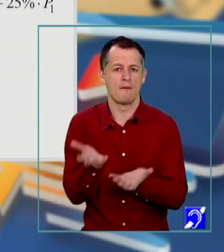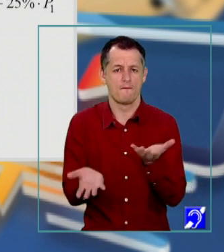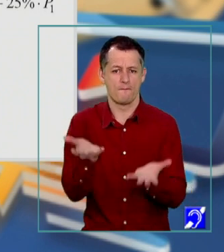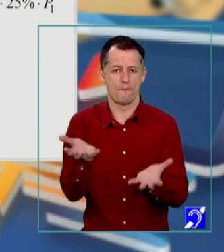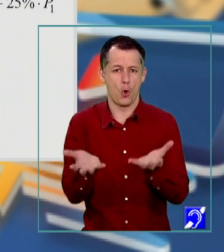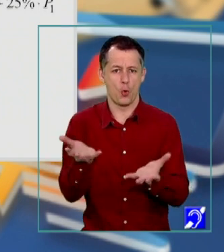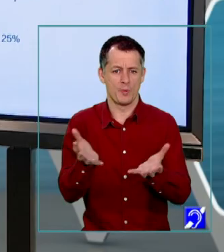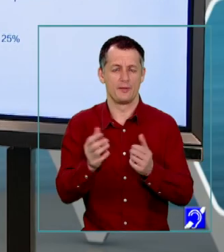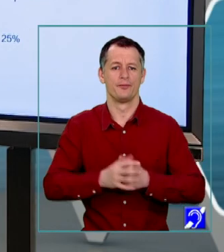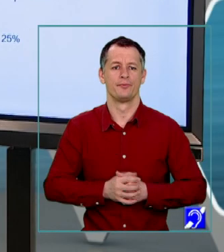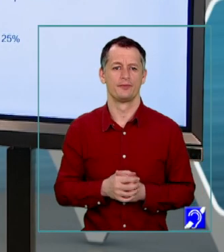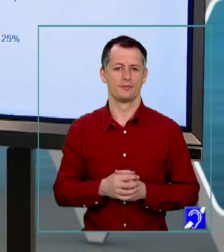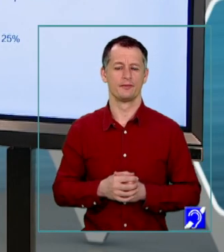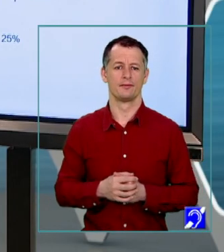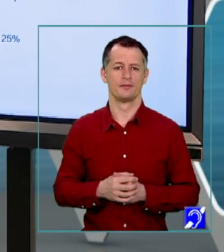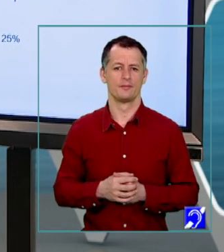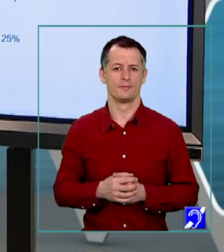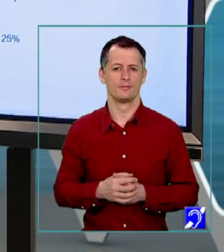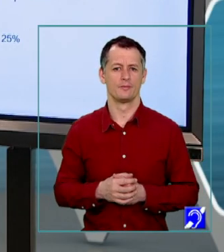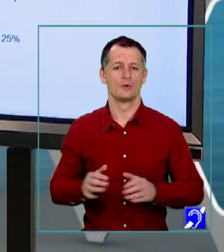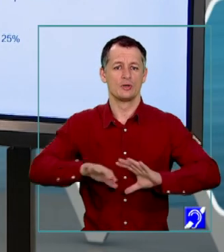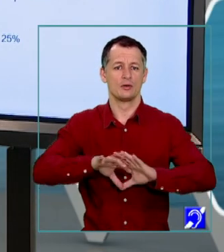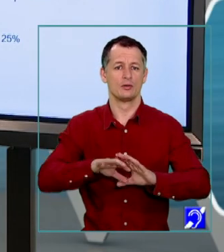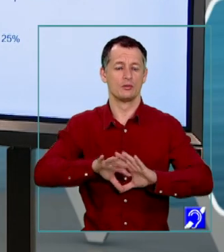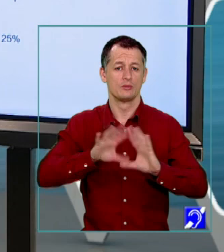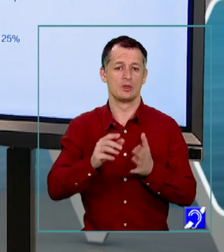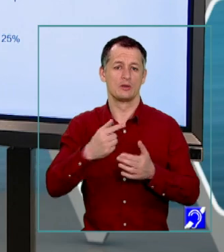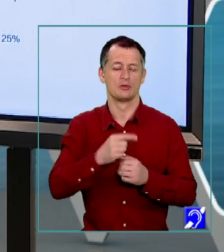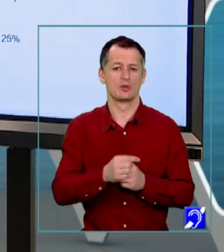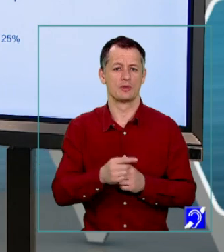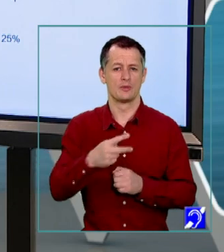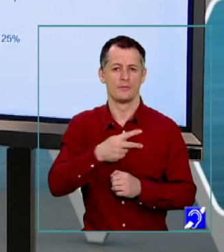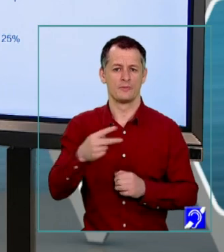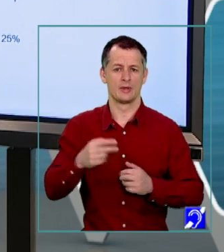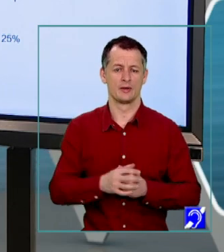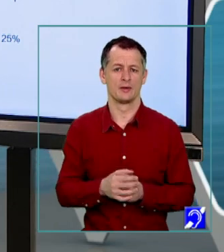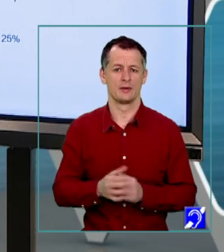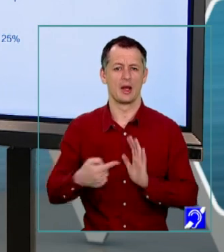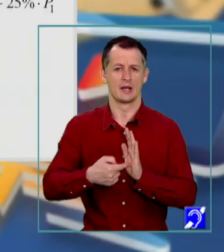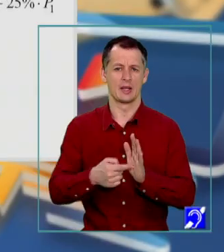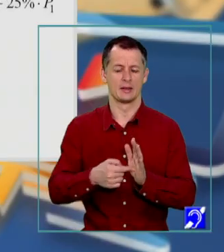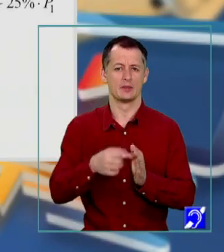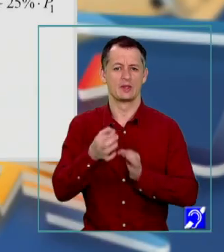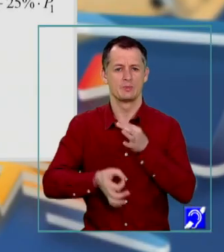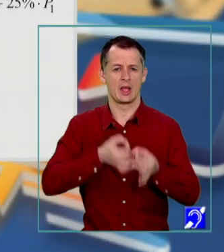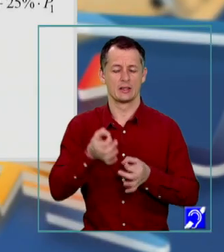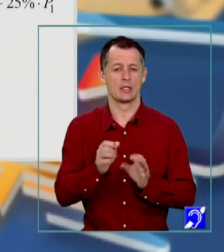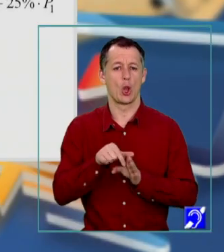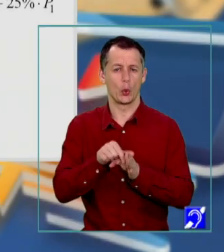operațiune matematică simplă și deja rezultatul, observați, detaliat, ne